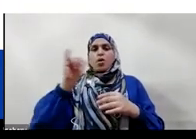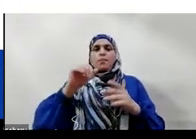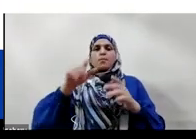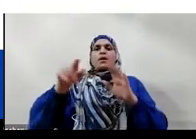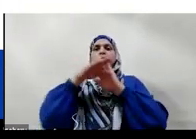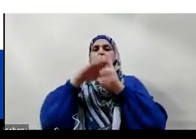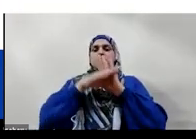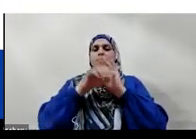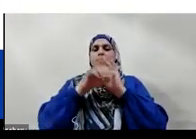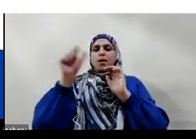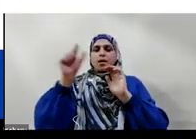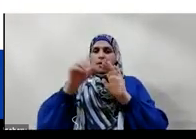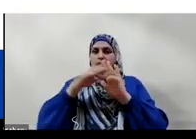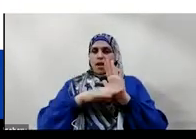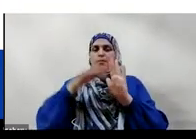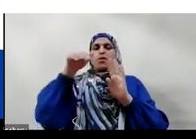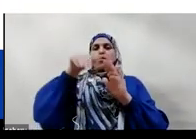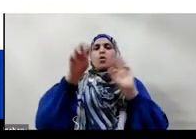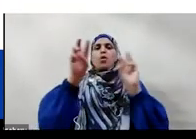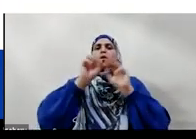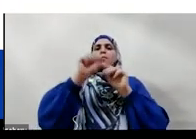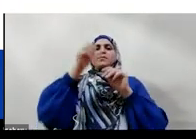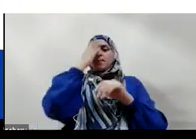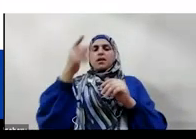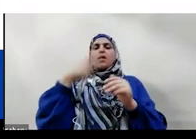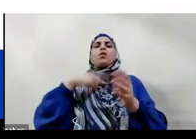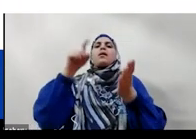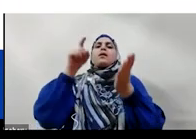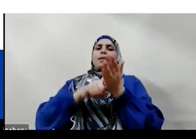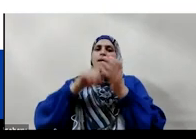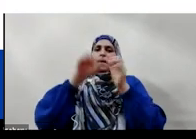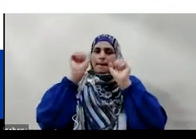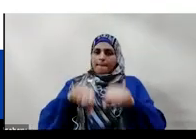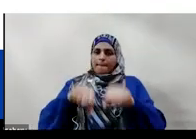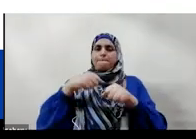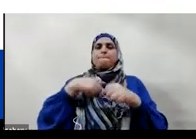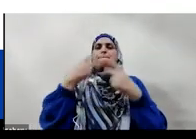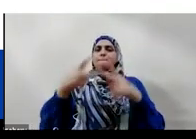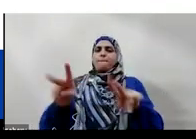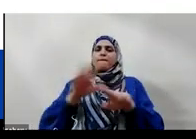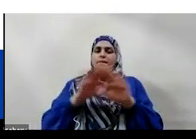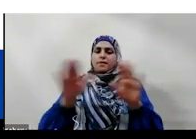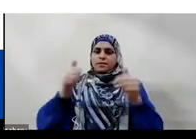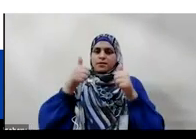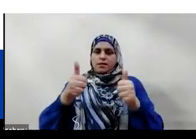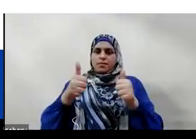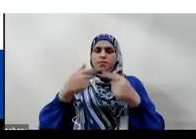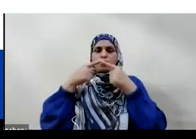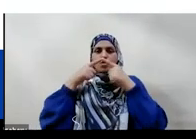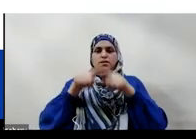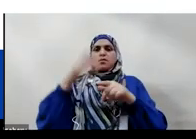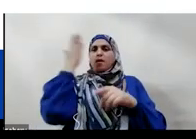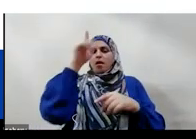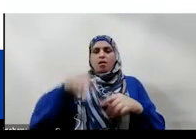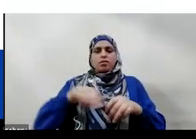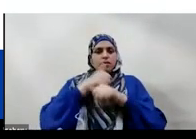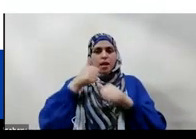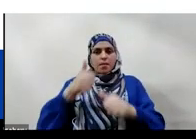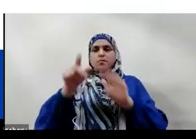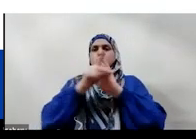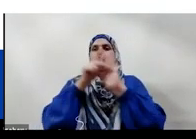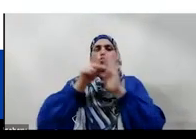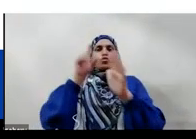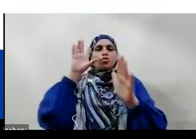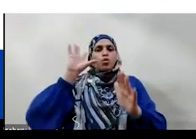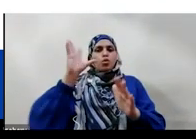من خلال الويب سايت الخاص بالمنحه، وكونفيرم ان انا بميت الاليجيبيليتي كرايتيريا كلها، وان انا كل الشروط